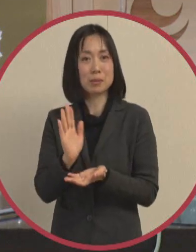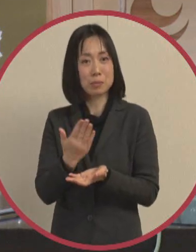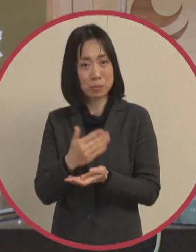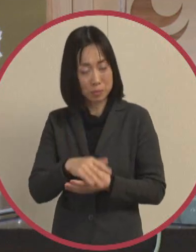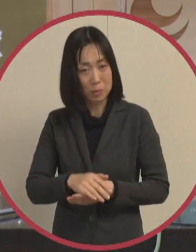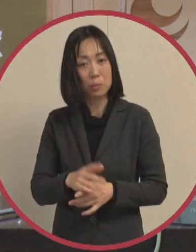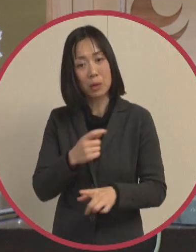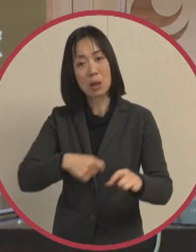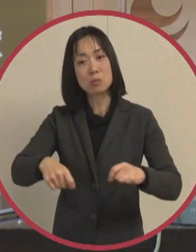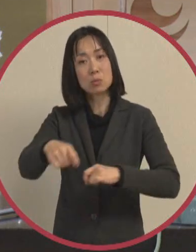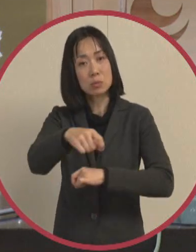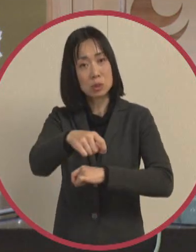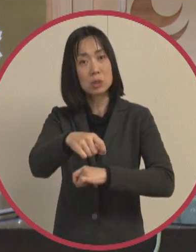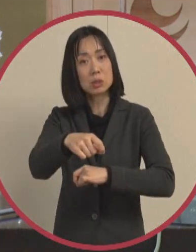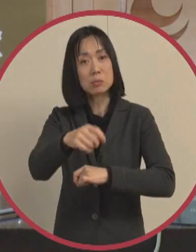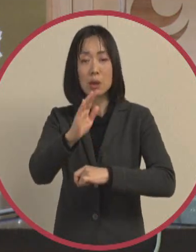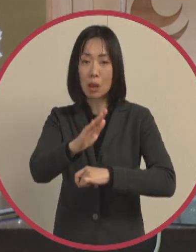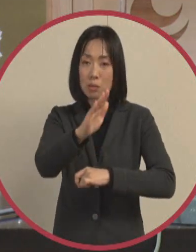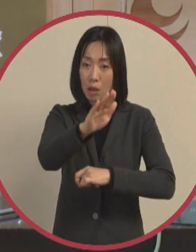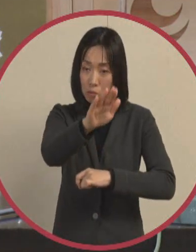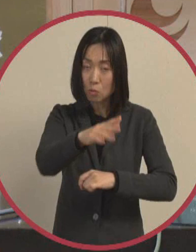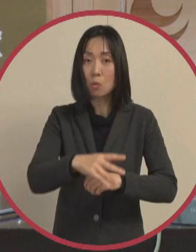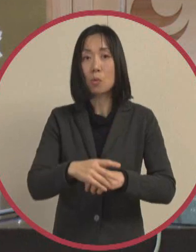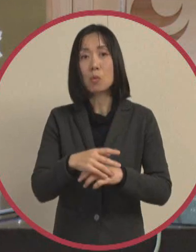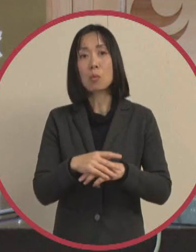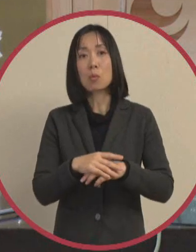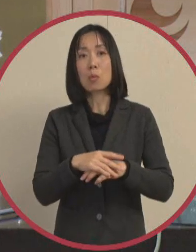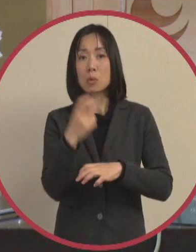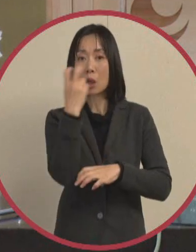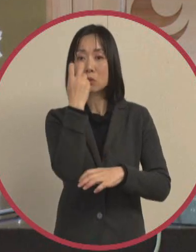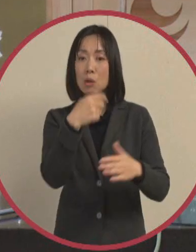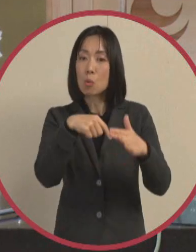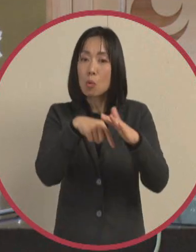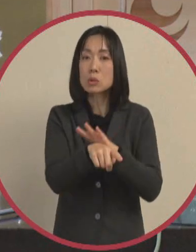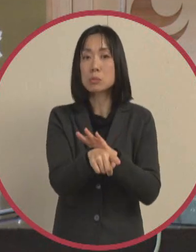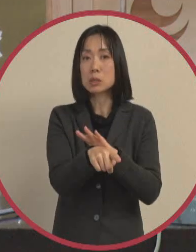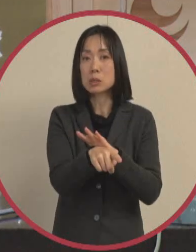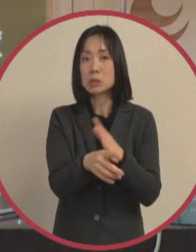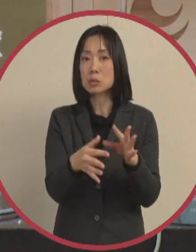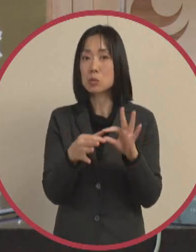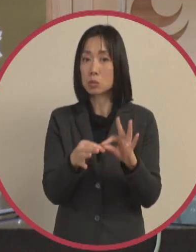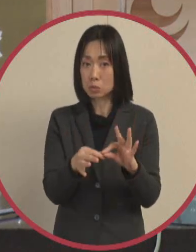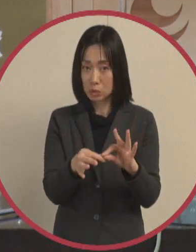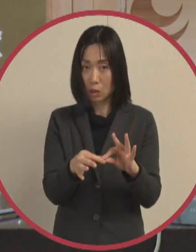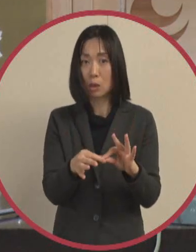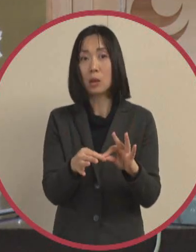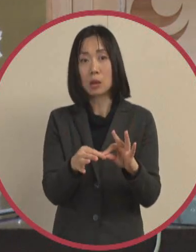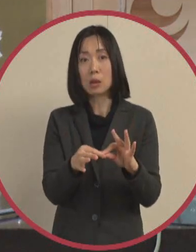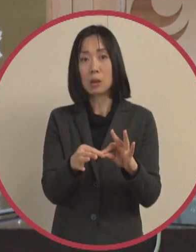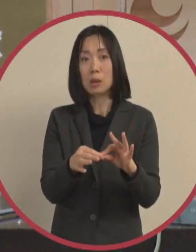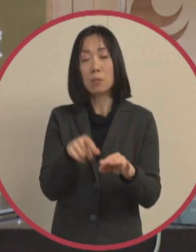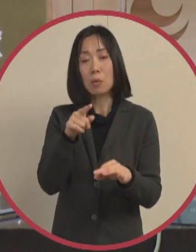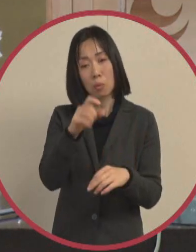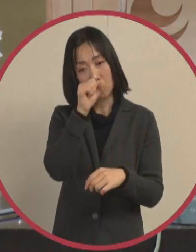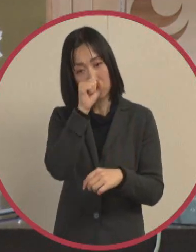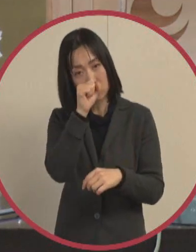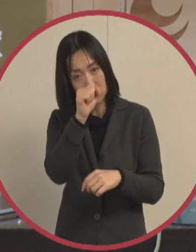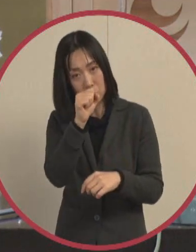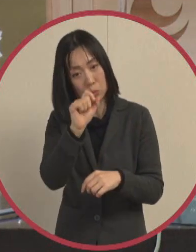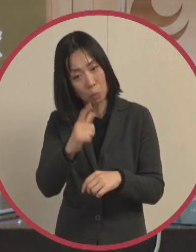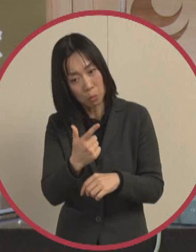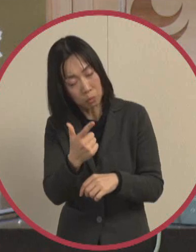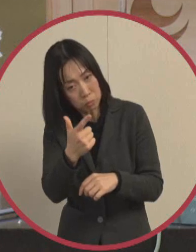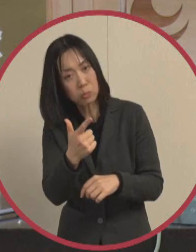まあだんだんとですね、あの検査のこの意義についてもですね、あの評価をされる